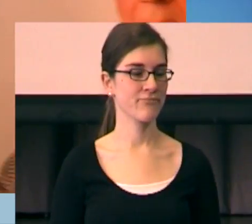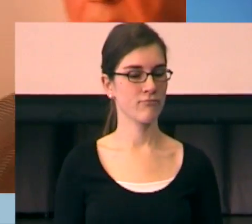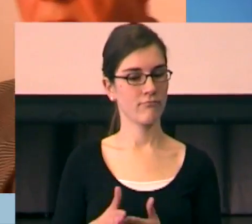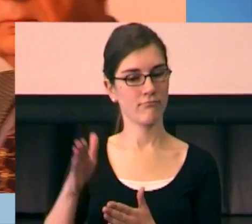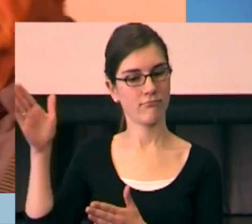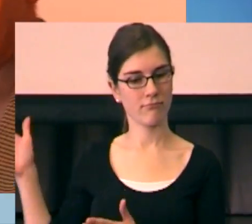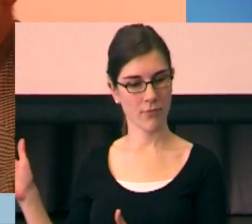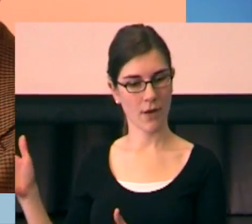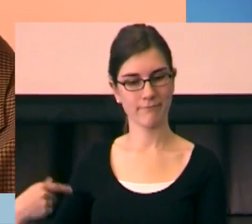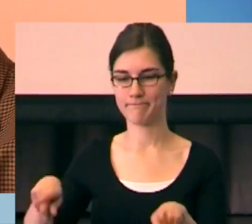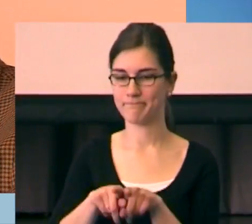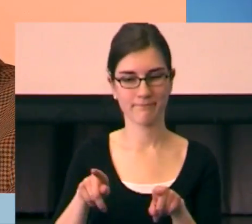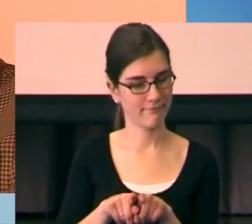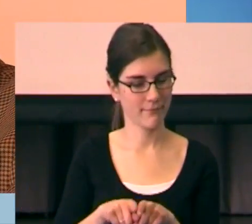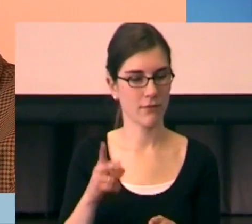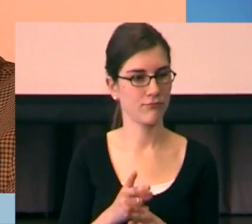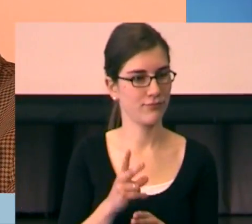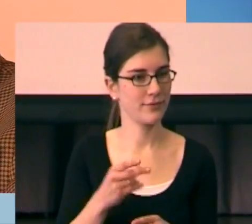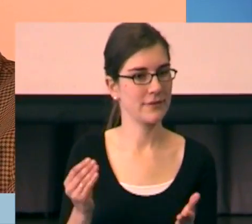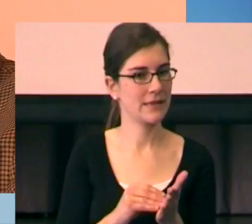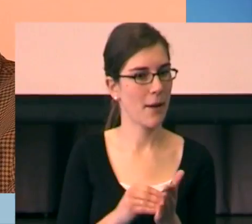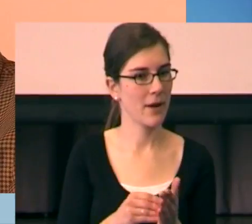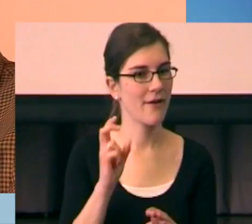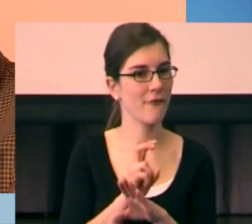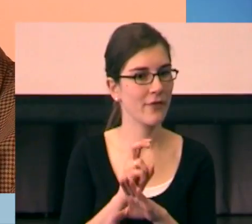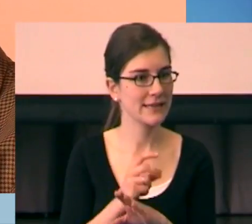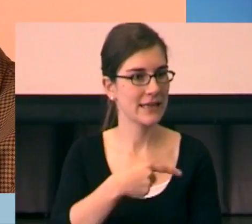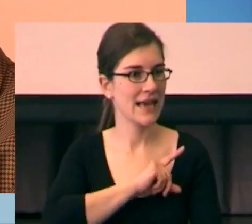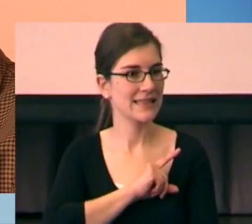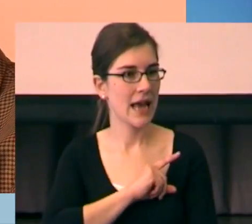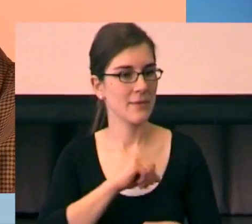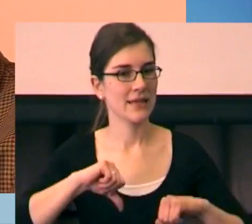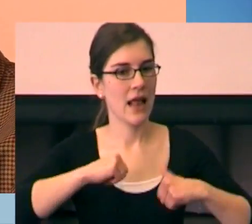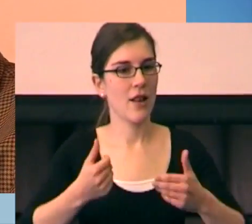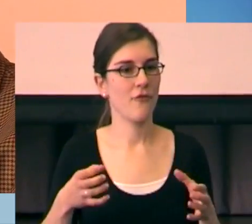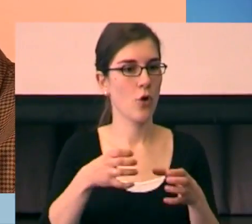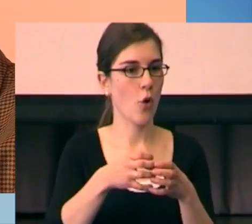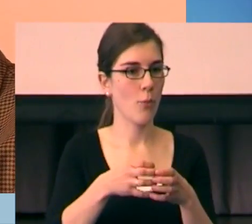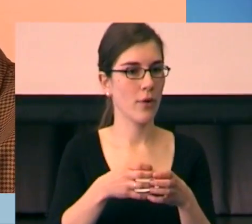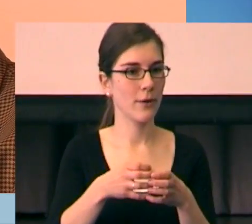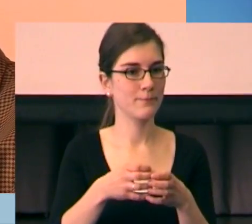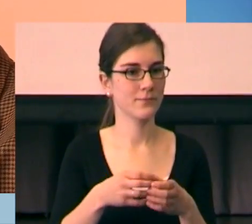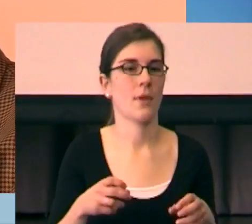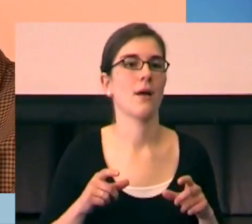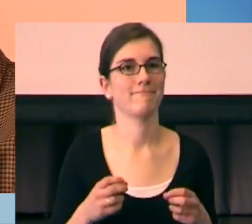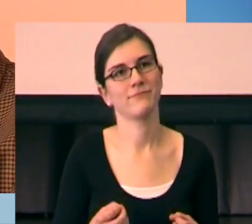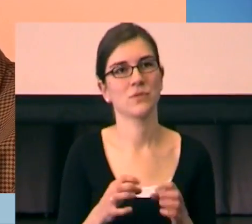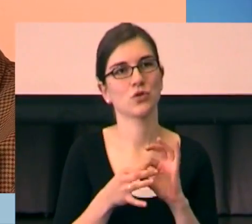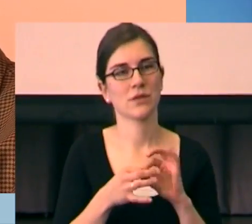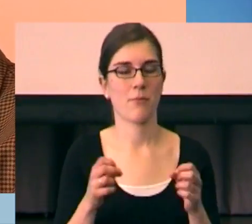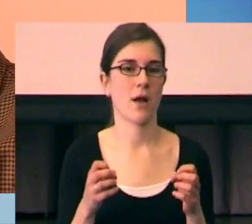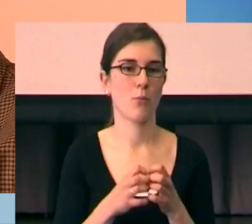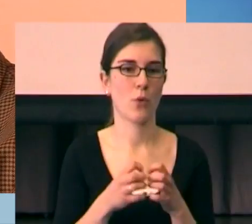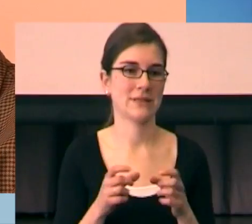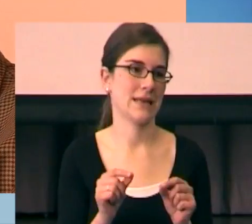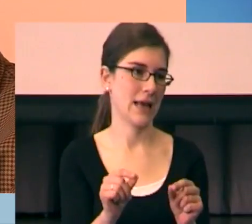Und wie immer dabei auch ein Vertreter immer der entsprechenden Selbsthilfegruppe, diesmal der Selbsthilfegruppe Prostatakrebs. Ich